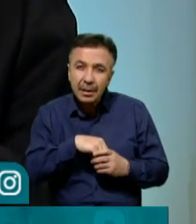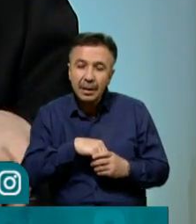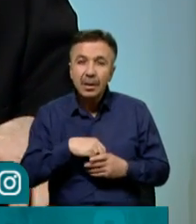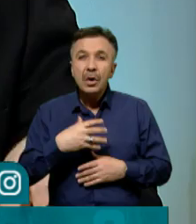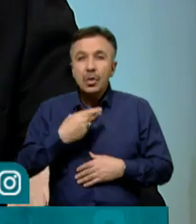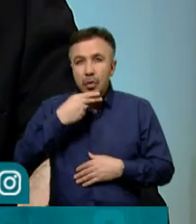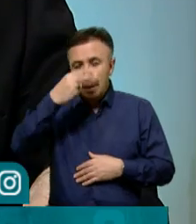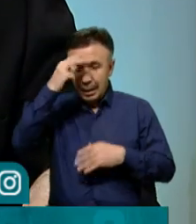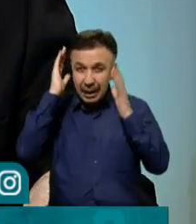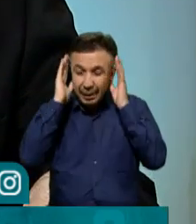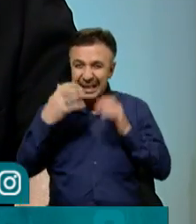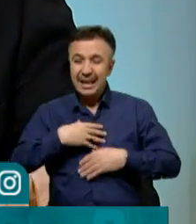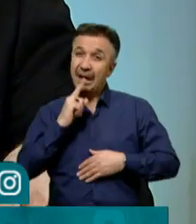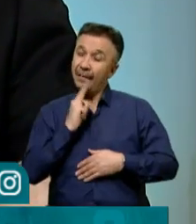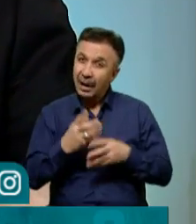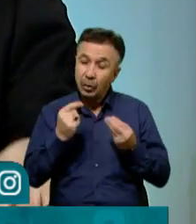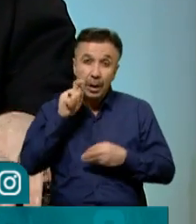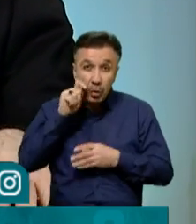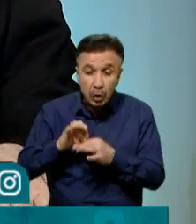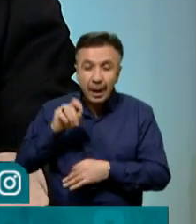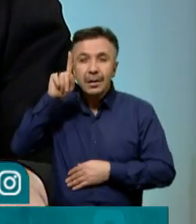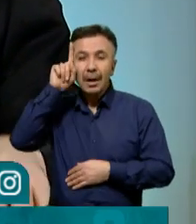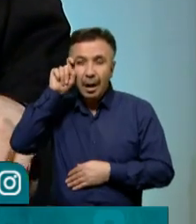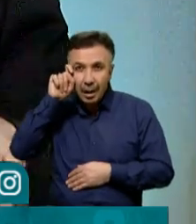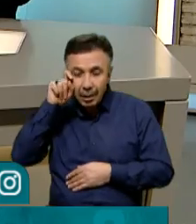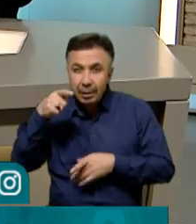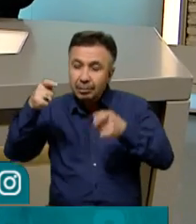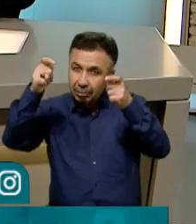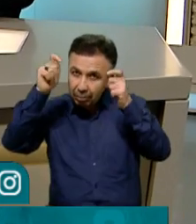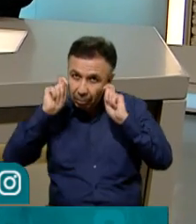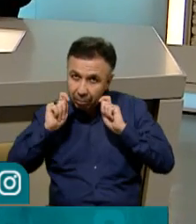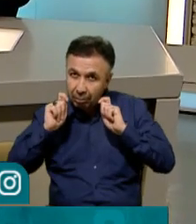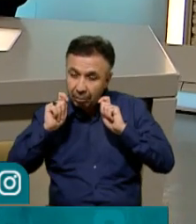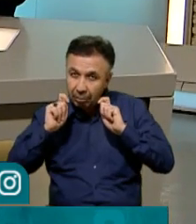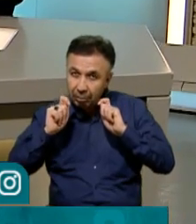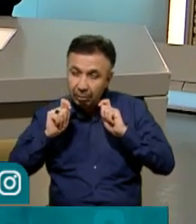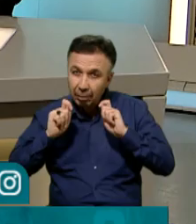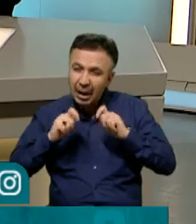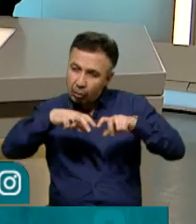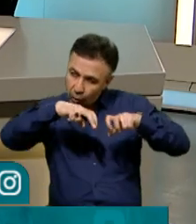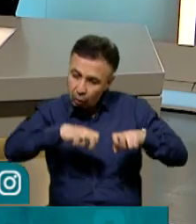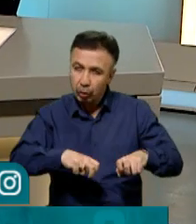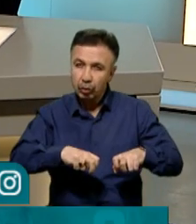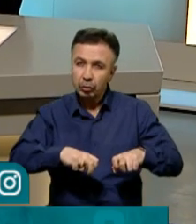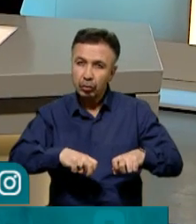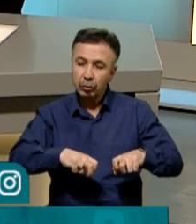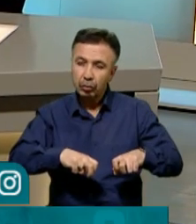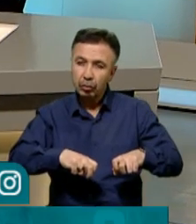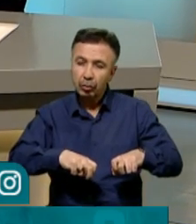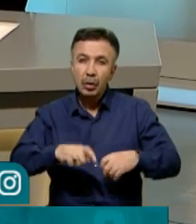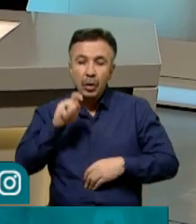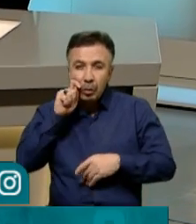olan Müslüman, akıl, baliğ ve mukim olan insanlar içindir. Müslüman,